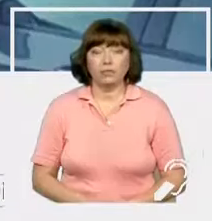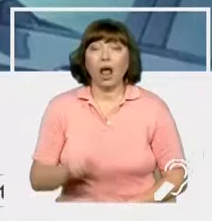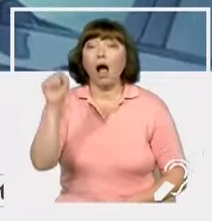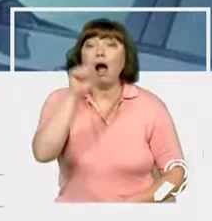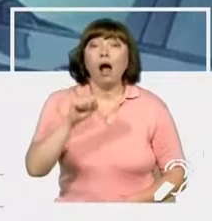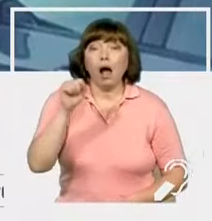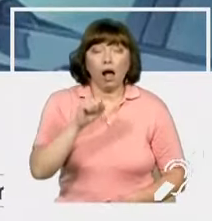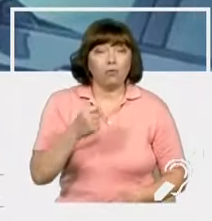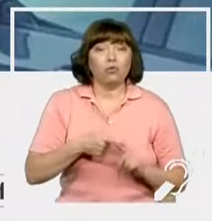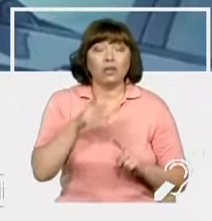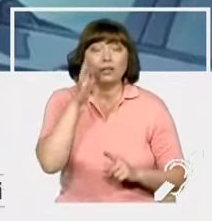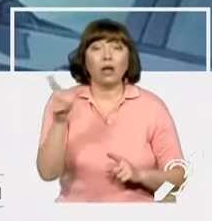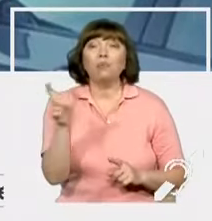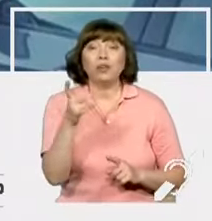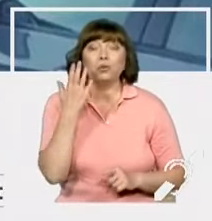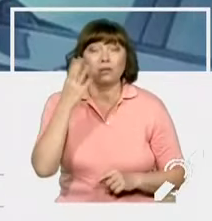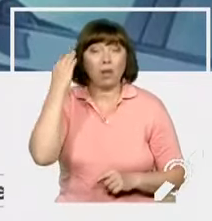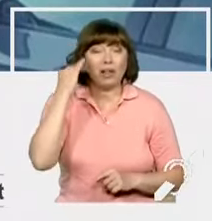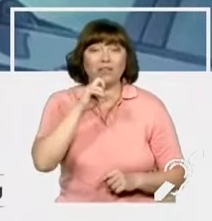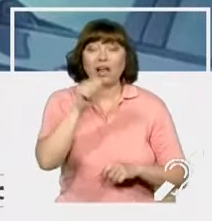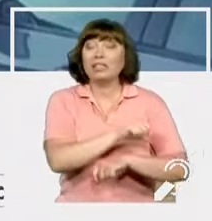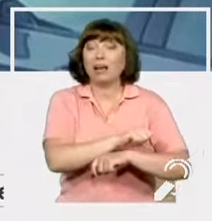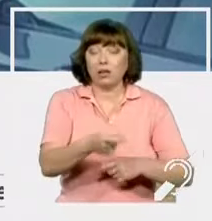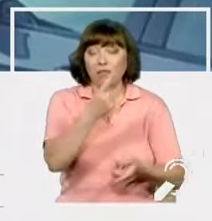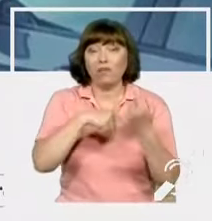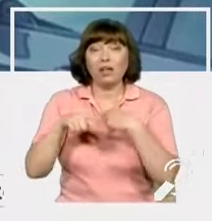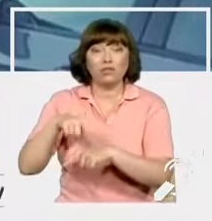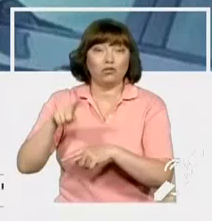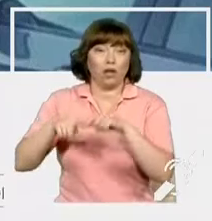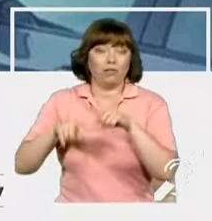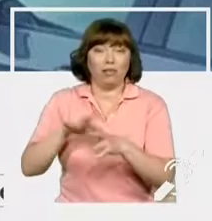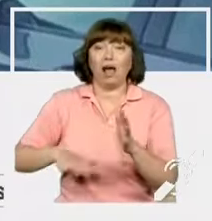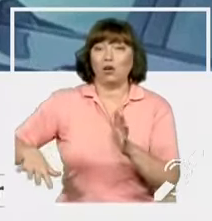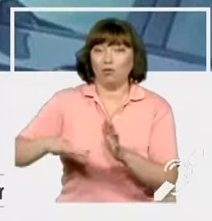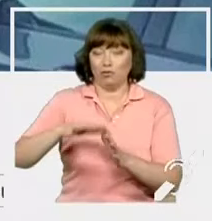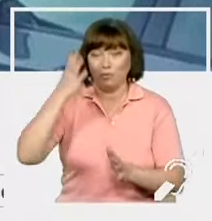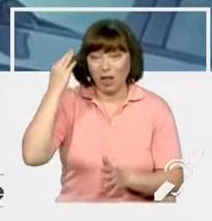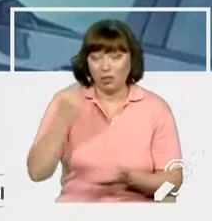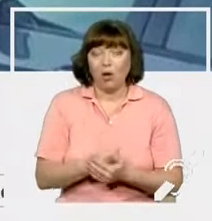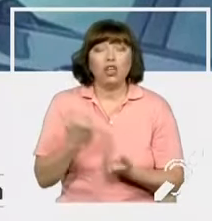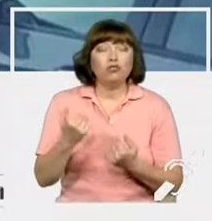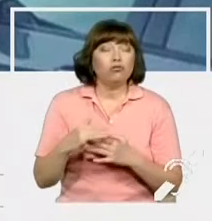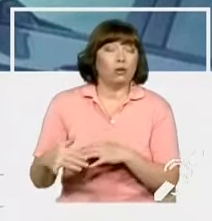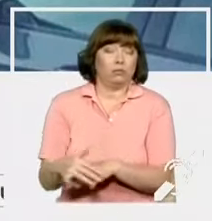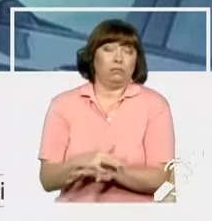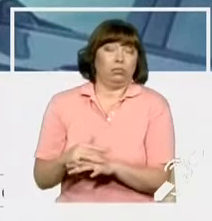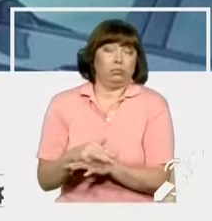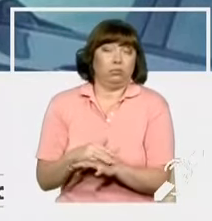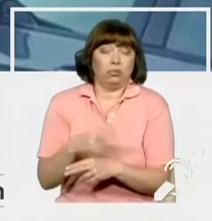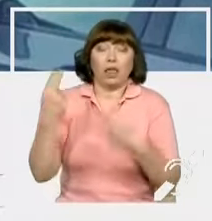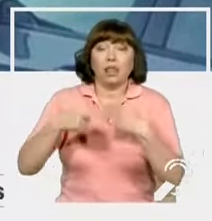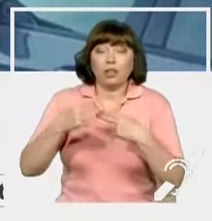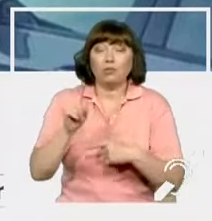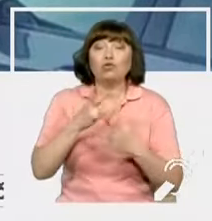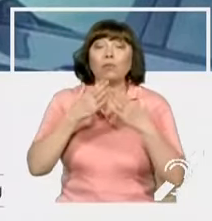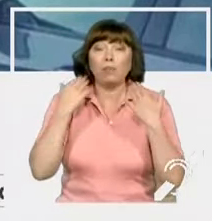Luna august este perioada în care bastravenii din diaspora revin pe plaiurile natale în vacanță. Este aglomerație în vâm și pentru a